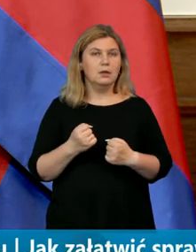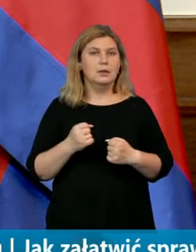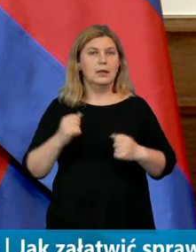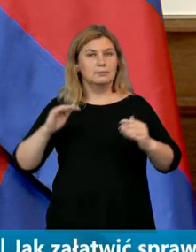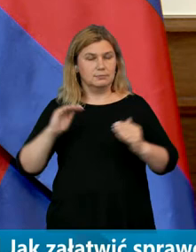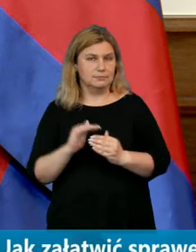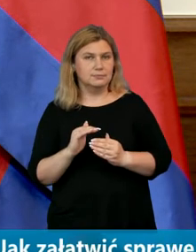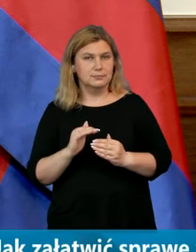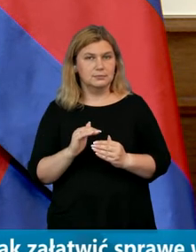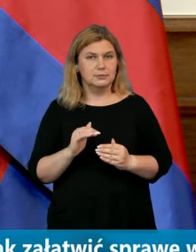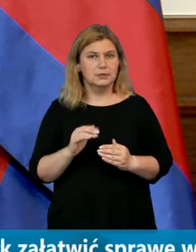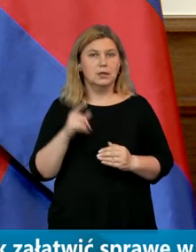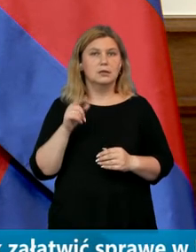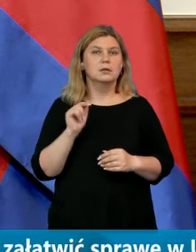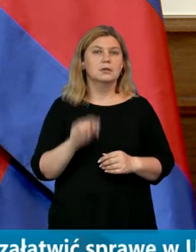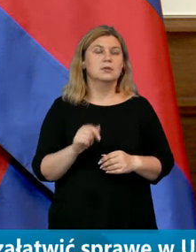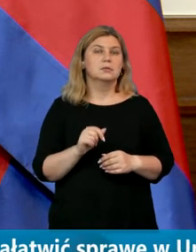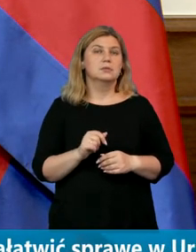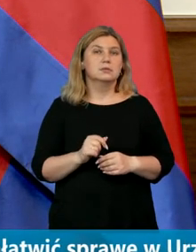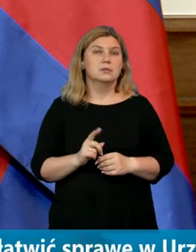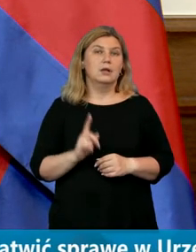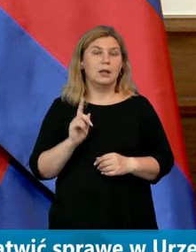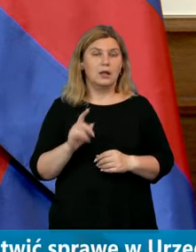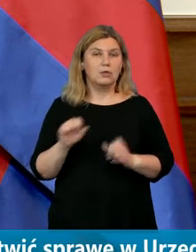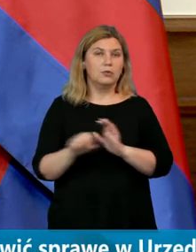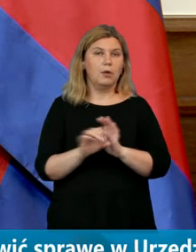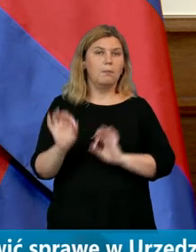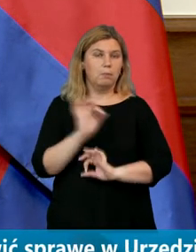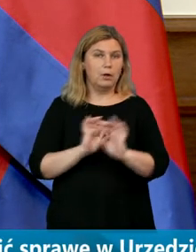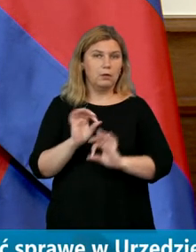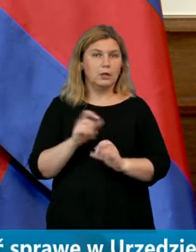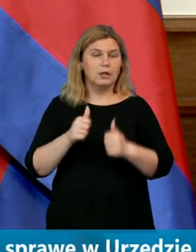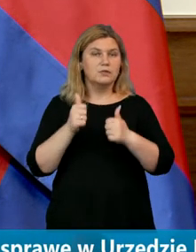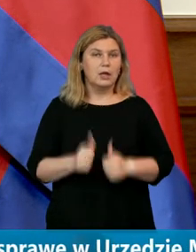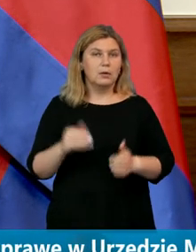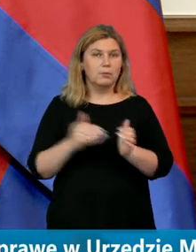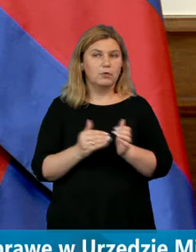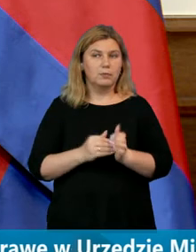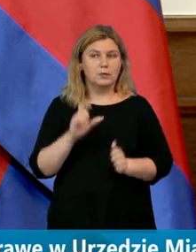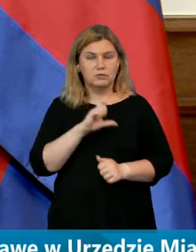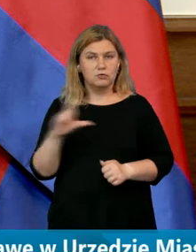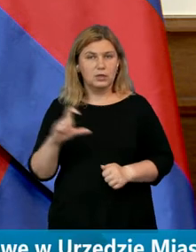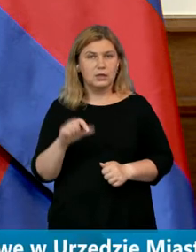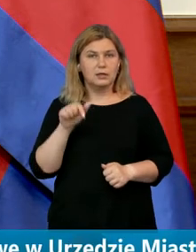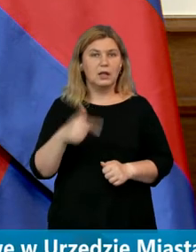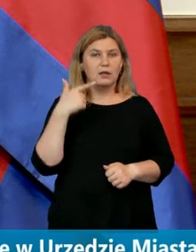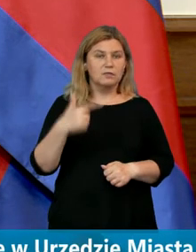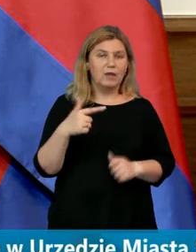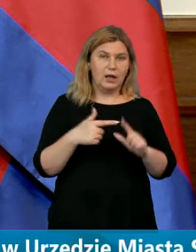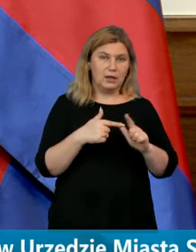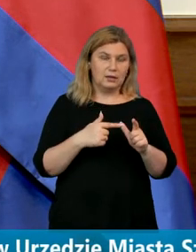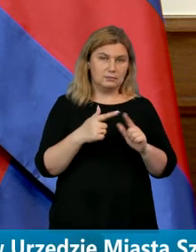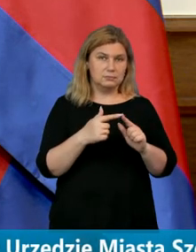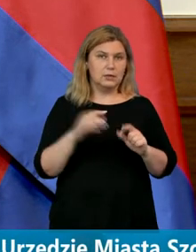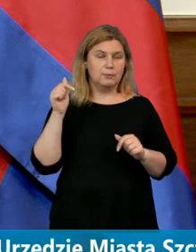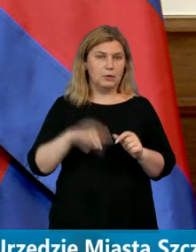sposób. Natomiast do poprawy tego stanu potrzeba trochę czasu, czyli te dwa czynniki musimy